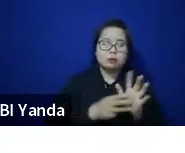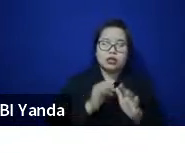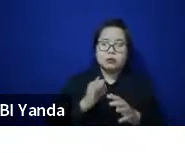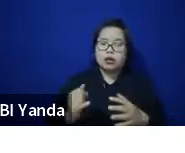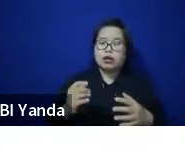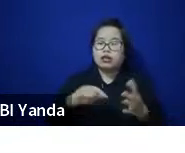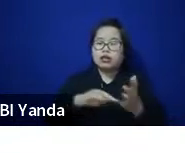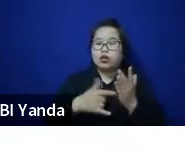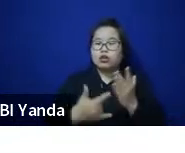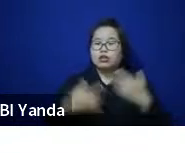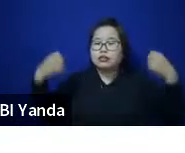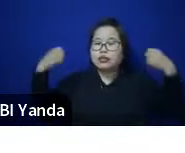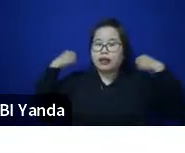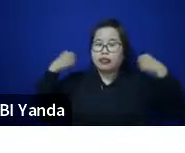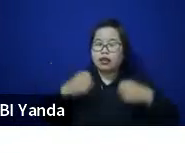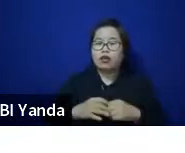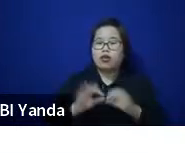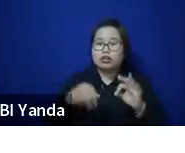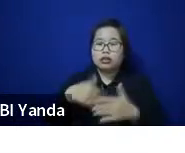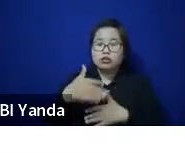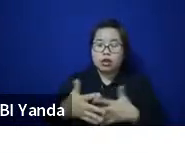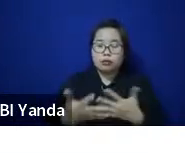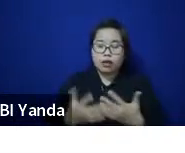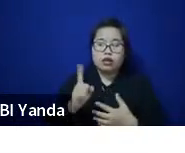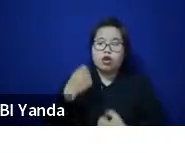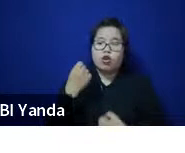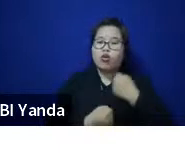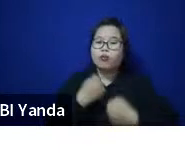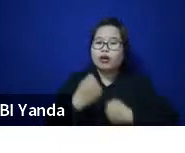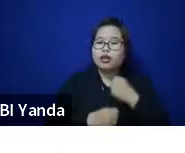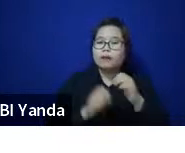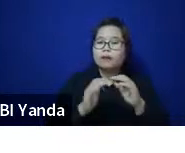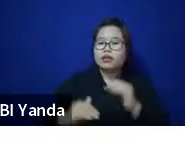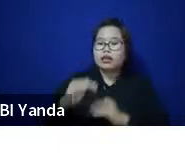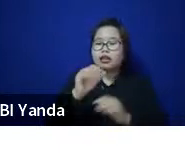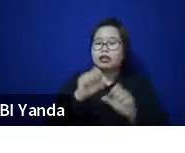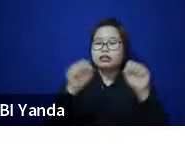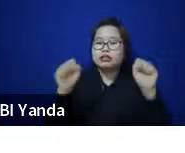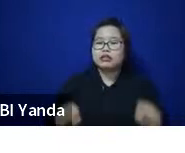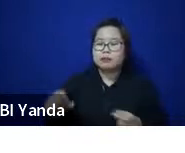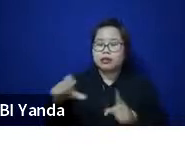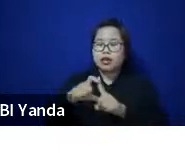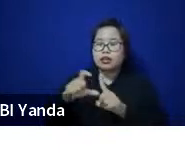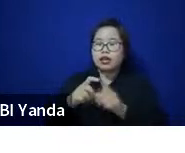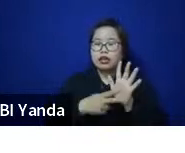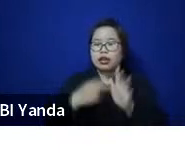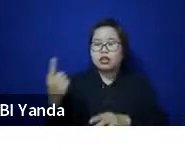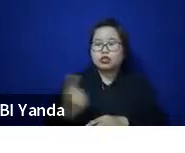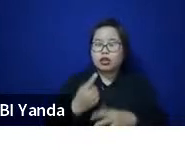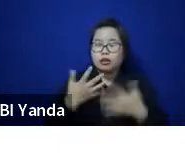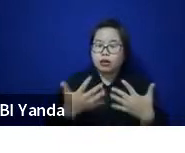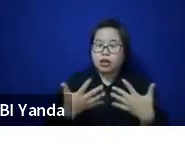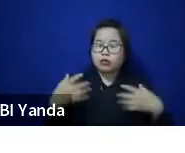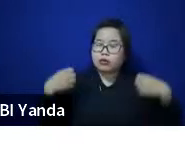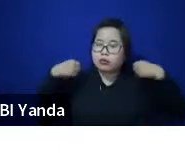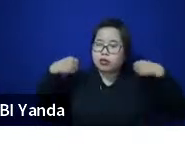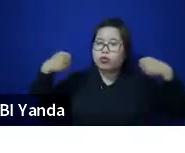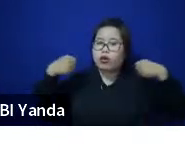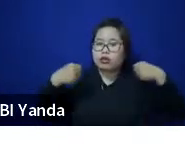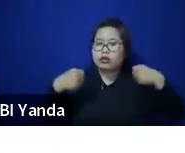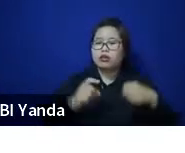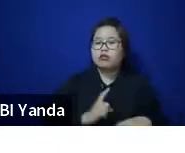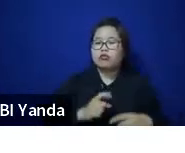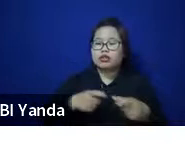teknologi. Kemudian ada upaya peningkatan sistem data nasional, kemudian bagaimana memperkuat private sector juga sudah